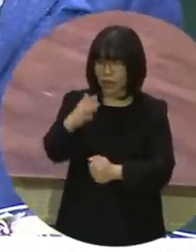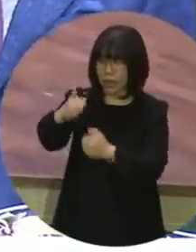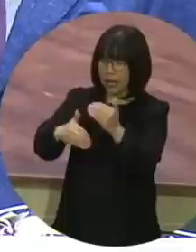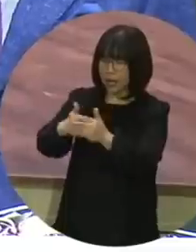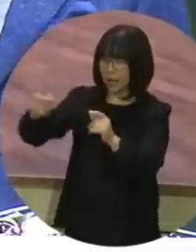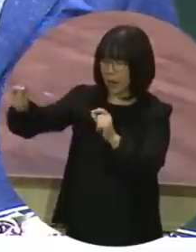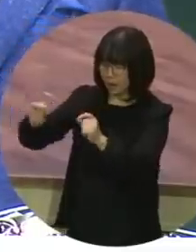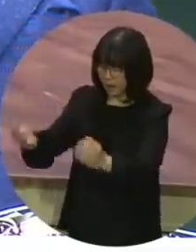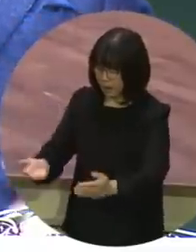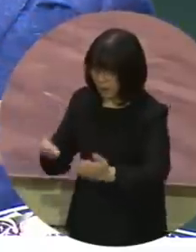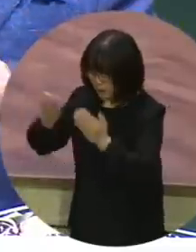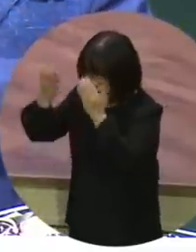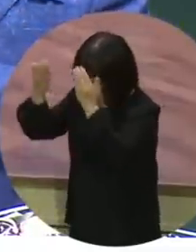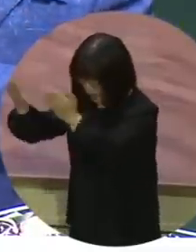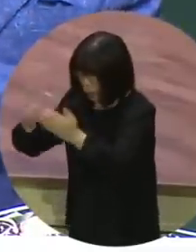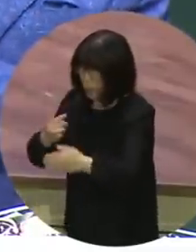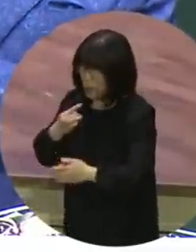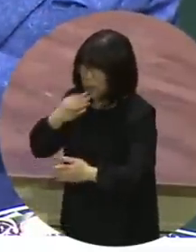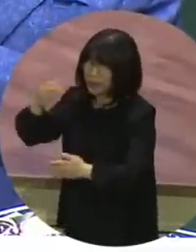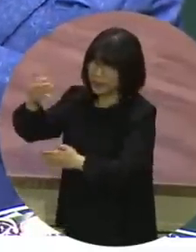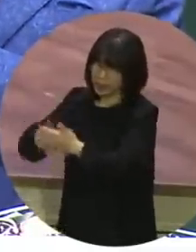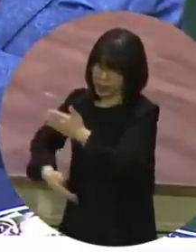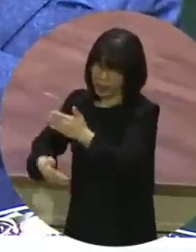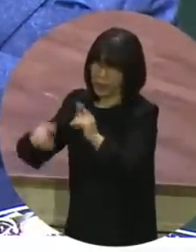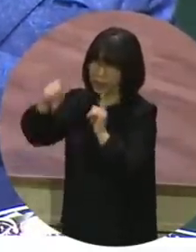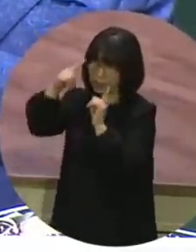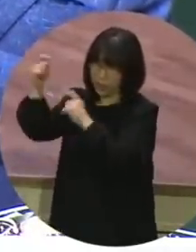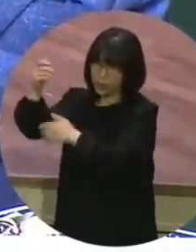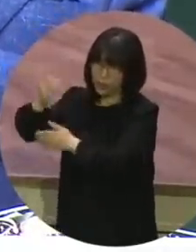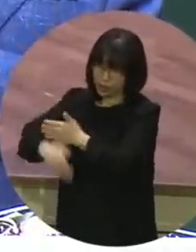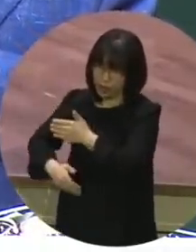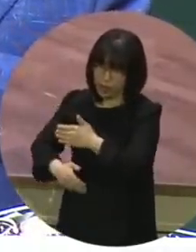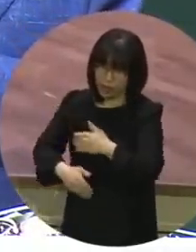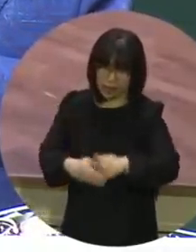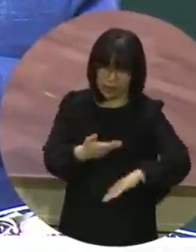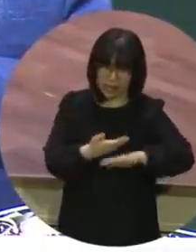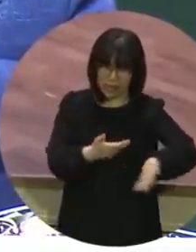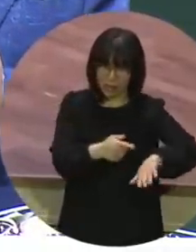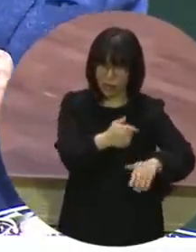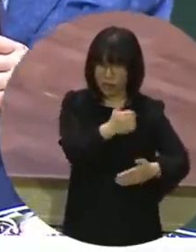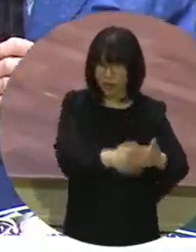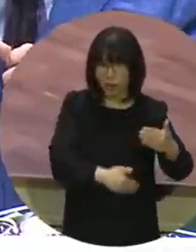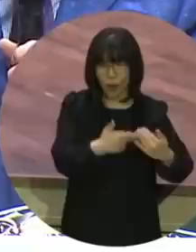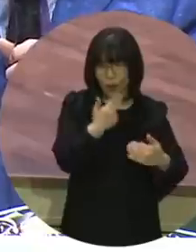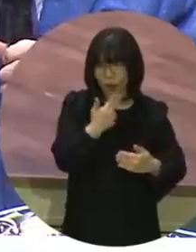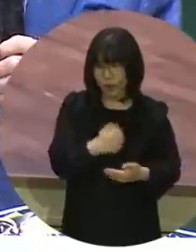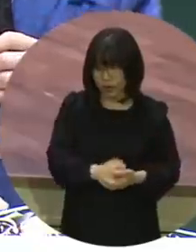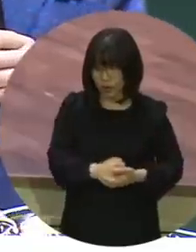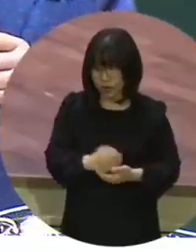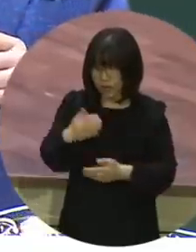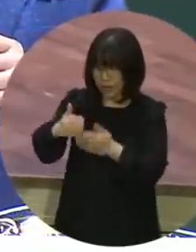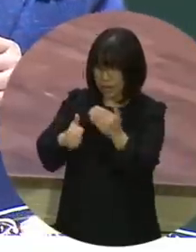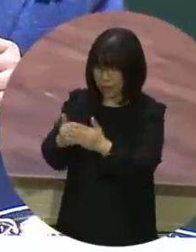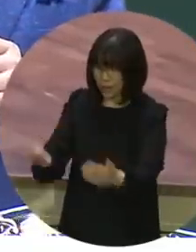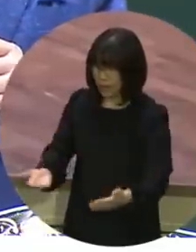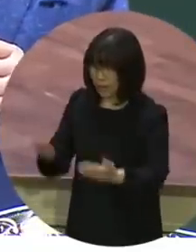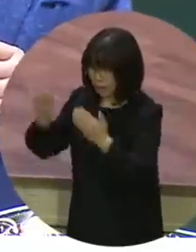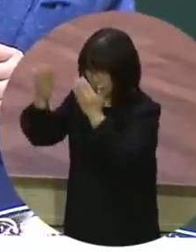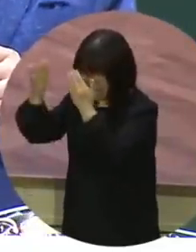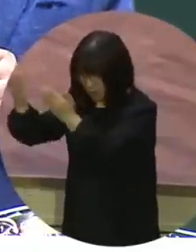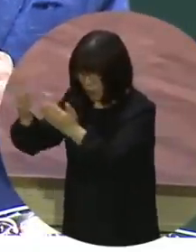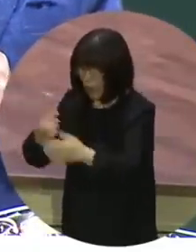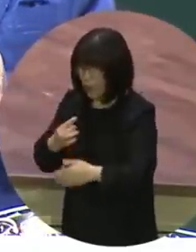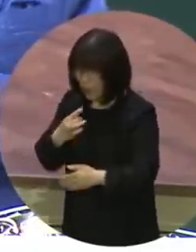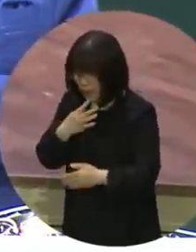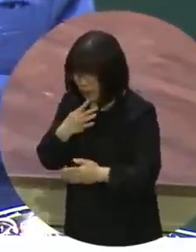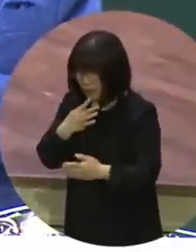앞에 헌신했냐? 그것밖에 남는 게 없어요. 하나님께 드린 거. 하나님 날 음으로 양으로 하나님께 헌신한 거.